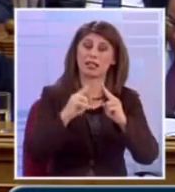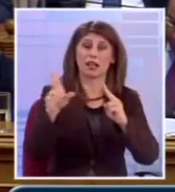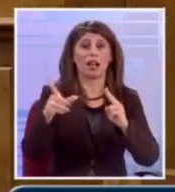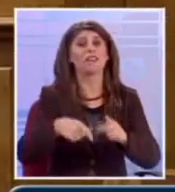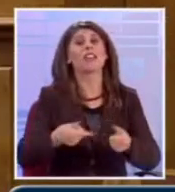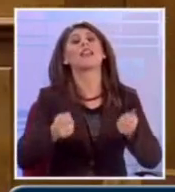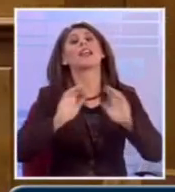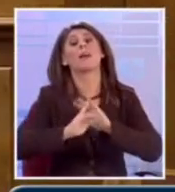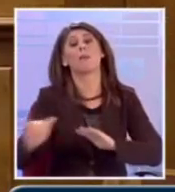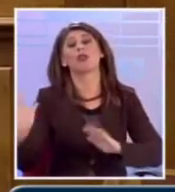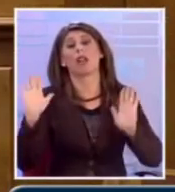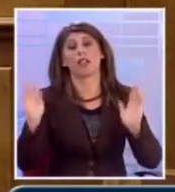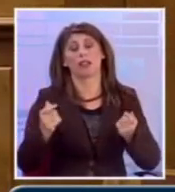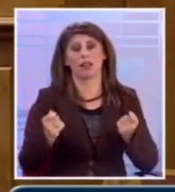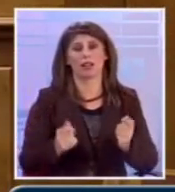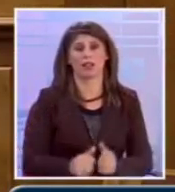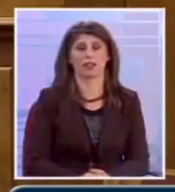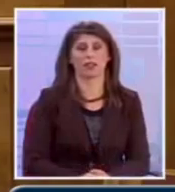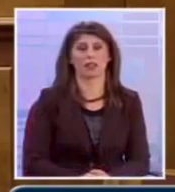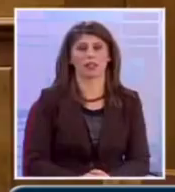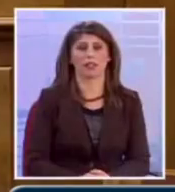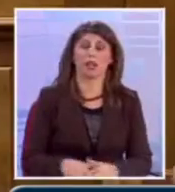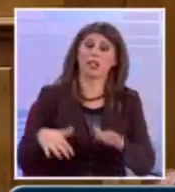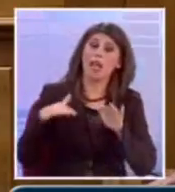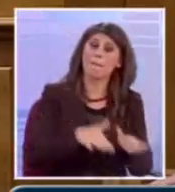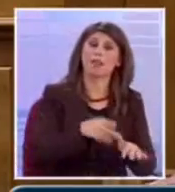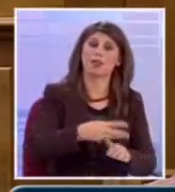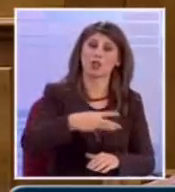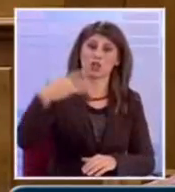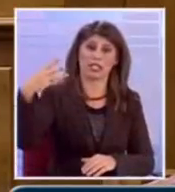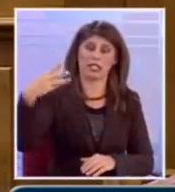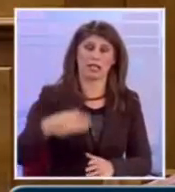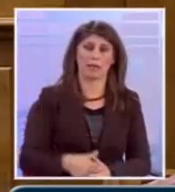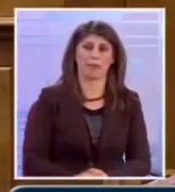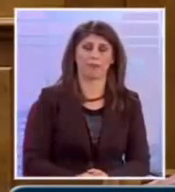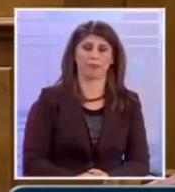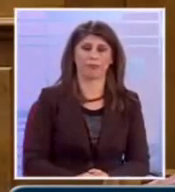και αυτά δεν έγιναν ποτέ. και επίθεση εναντίον του ΣΥΡΙΖΑ,